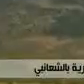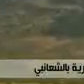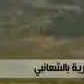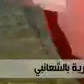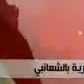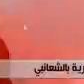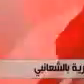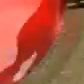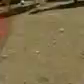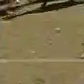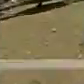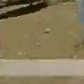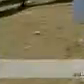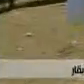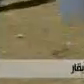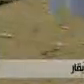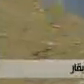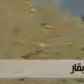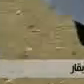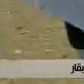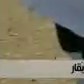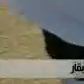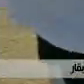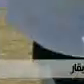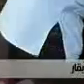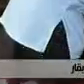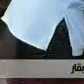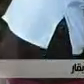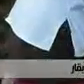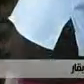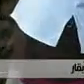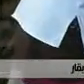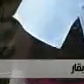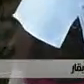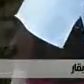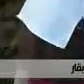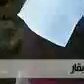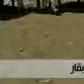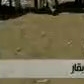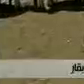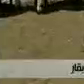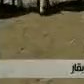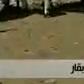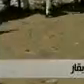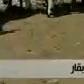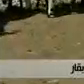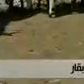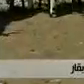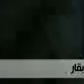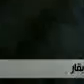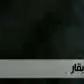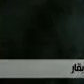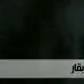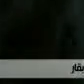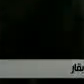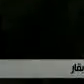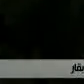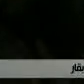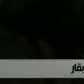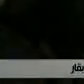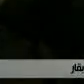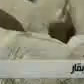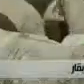هناك. إجراءات وقائية مكثفة من قبل المصالح البيطرية في الكافتة وقيا من انتشار الحمى القلاعية في صفوف